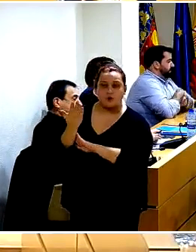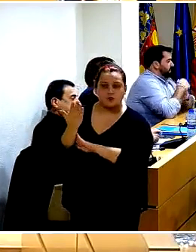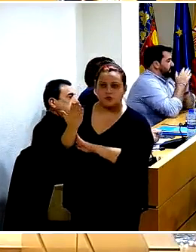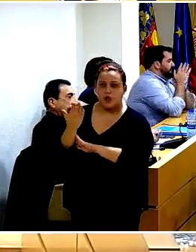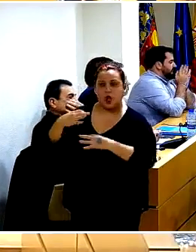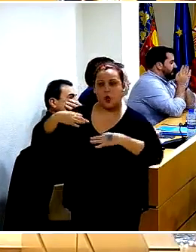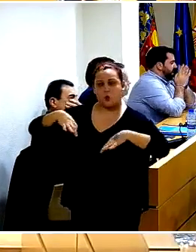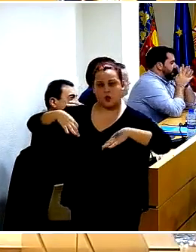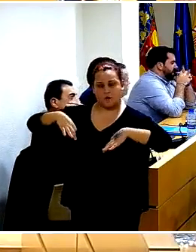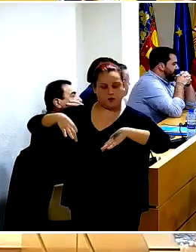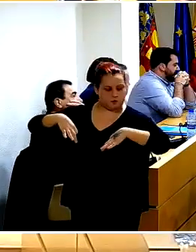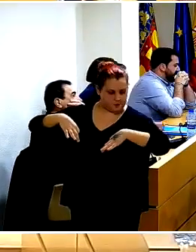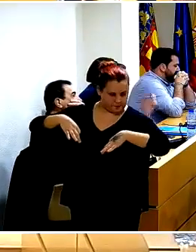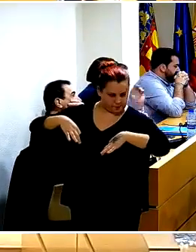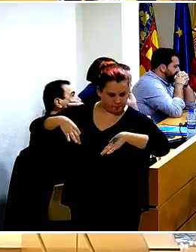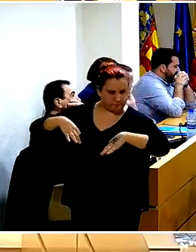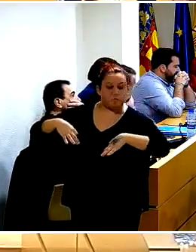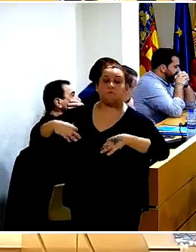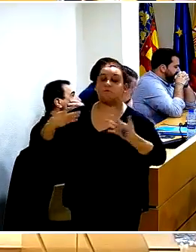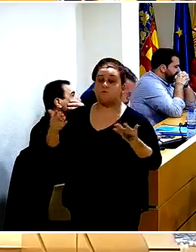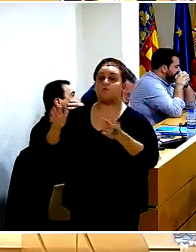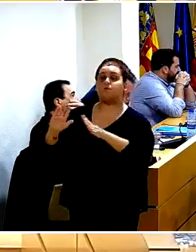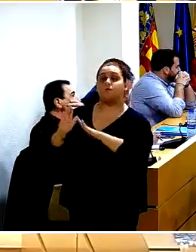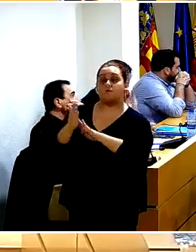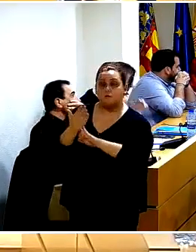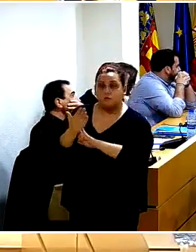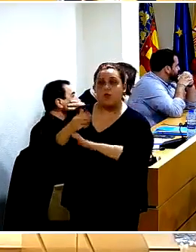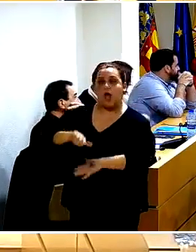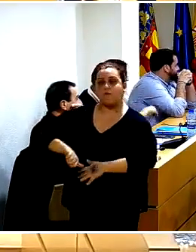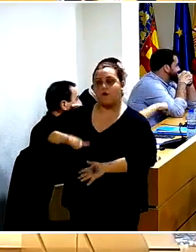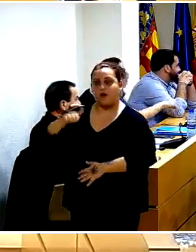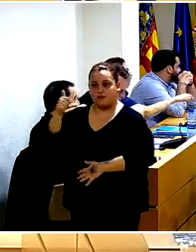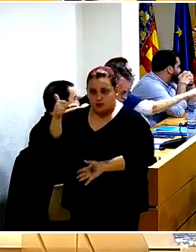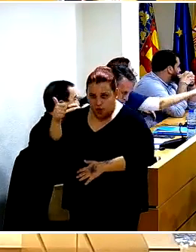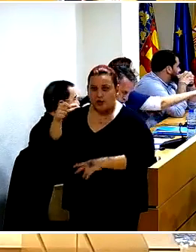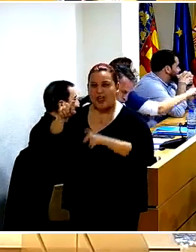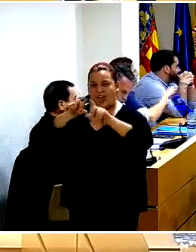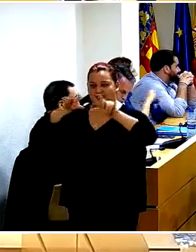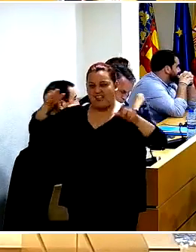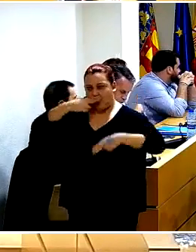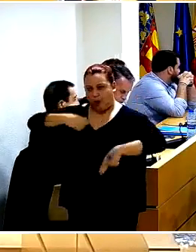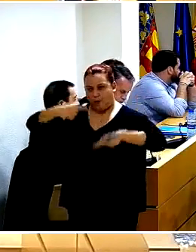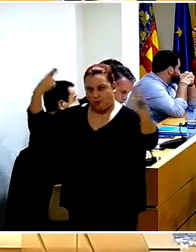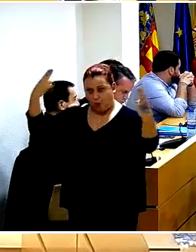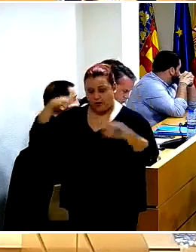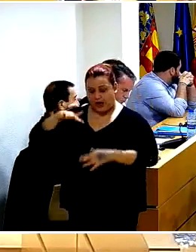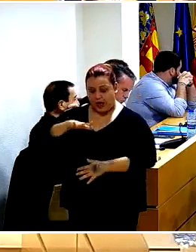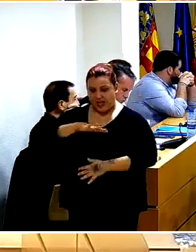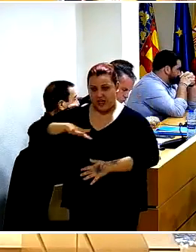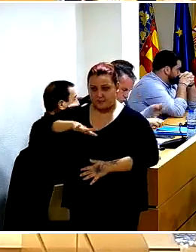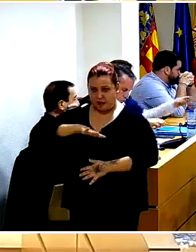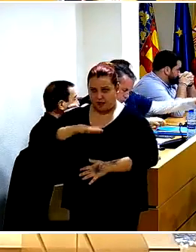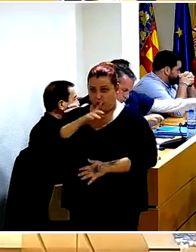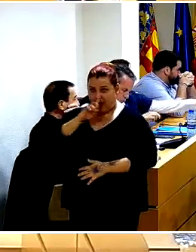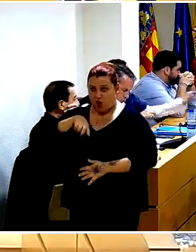dir que se proposa l'aprovació de l'aportació municipal a l'entitat pública empresarial Espai per a l'exercici 2020 per un